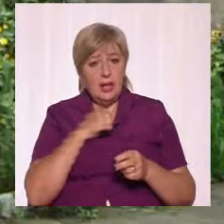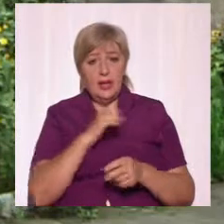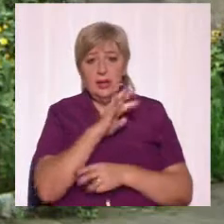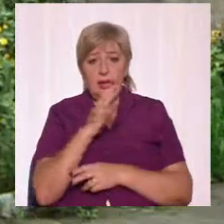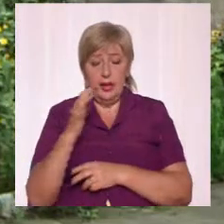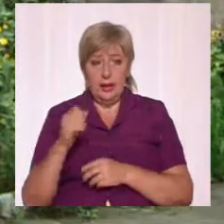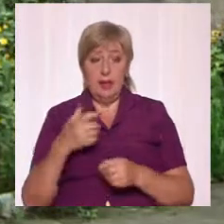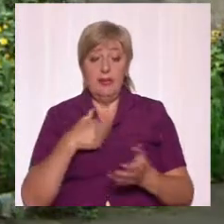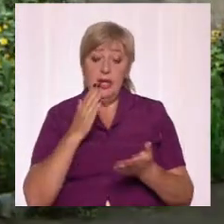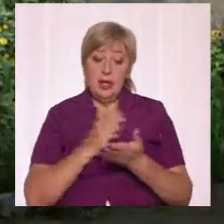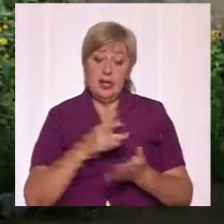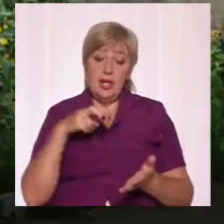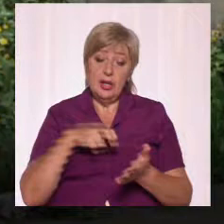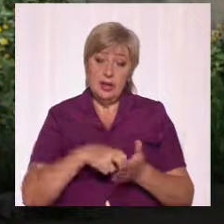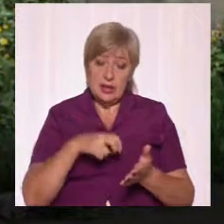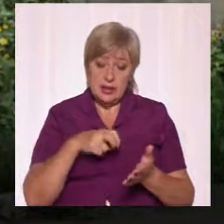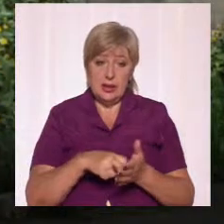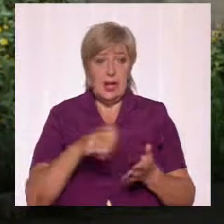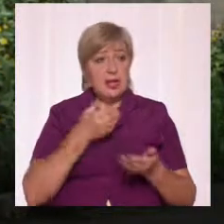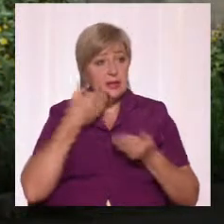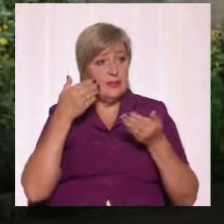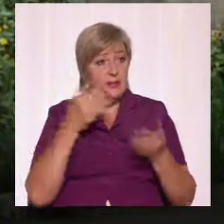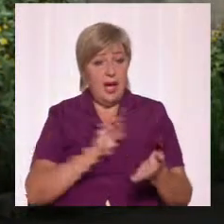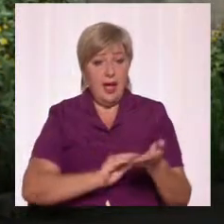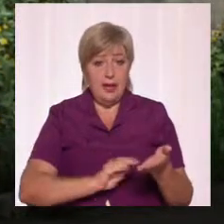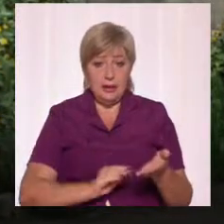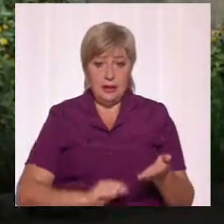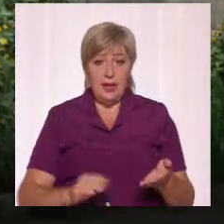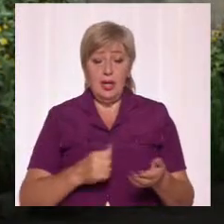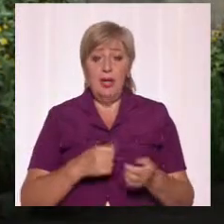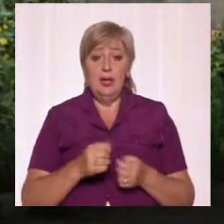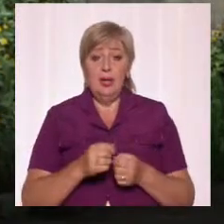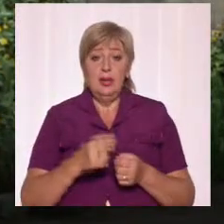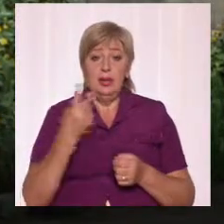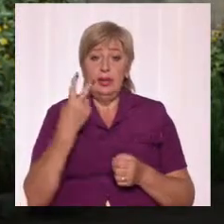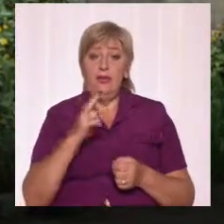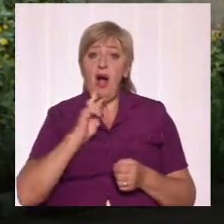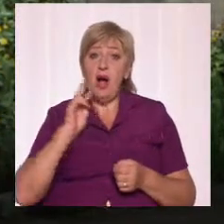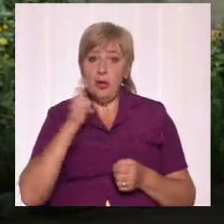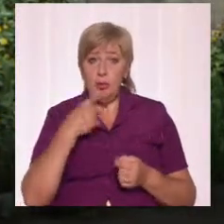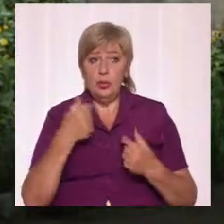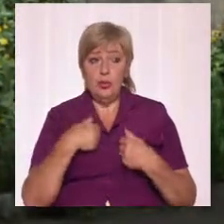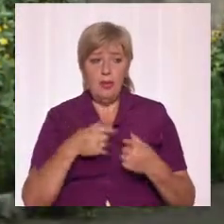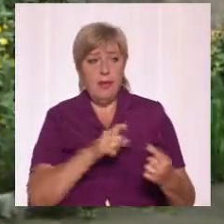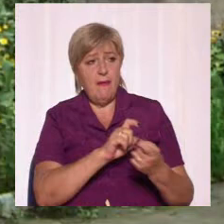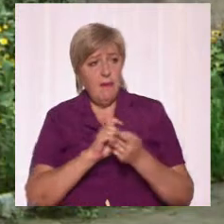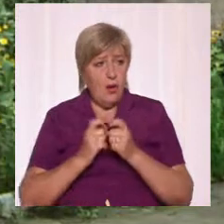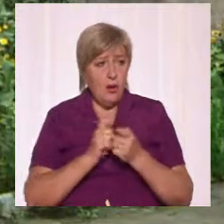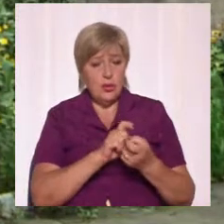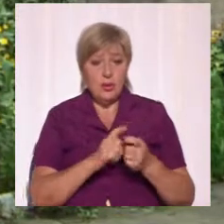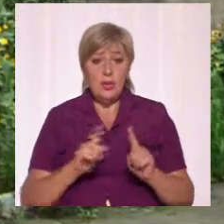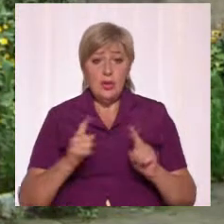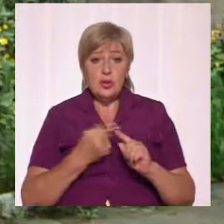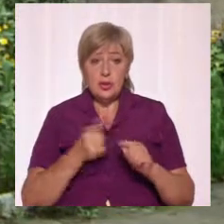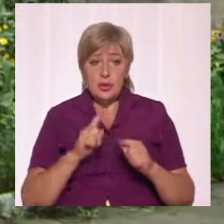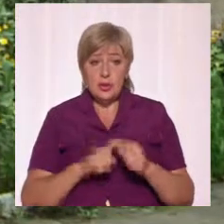Є листи звернення за цю деревину і за ці всі дерева, які зараз спиляні. 2 роки ми воюємо з комбінатом благоустрою, що ці